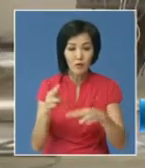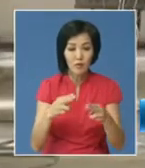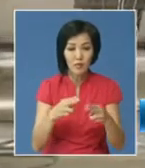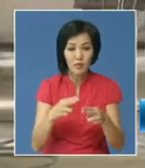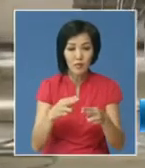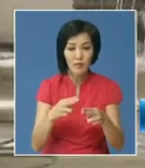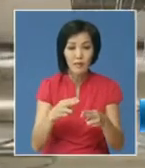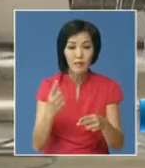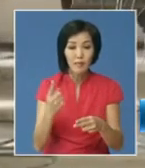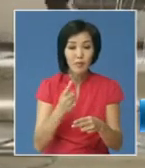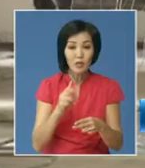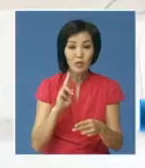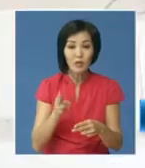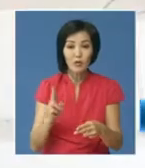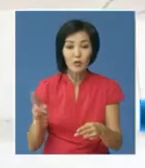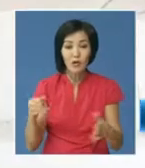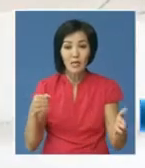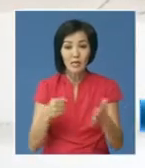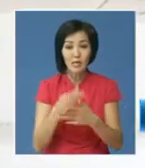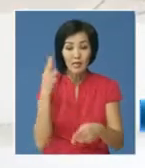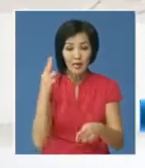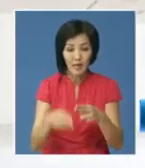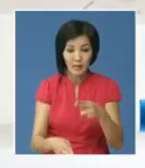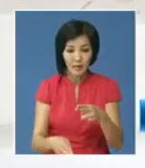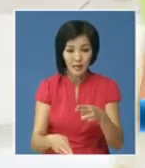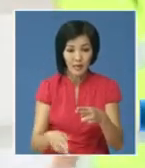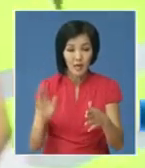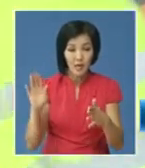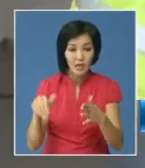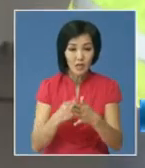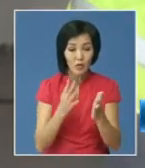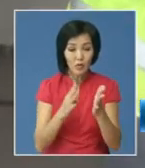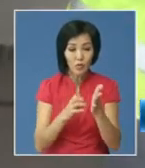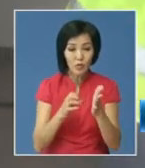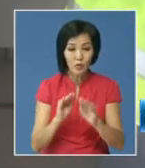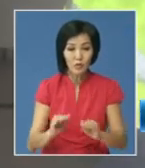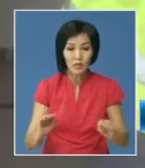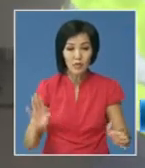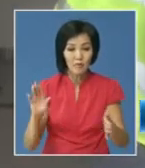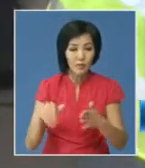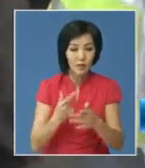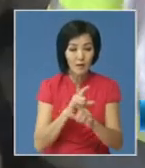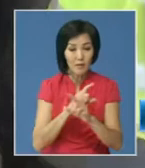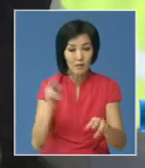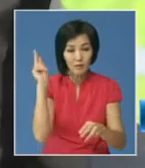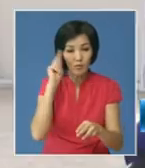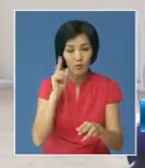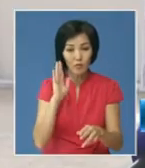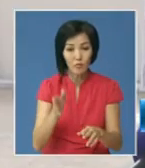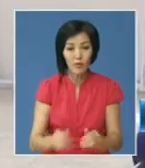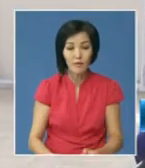алғашқы қоңырауға дейін аяқтаймыз деп отыр. Демек, жаңа маусымнан бастап 900-ден аса оқушы су жаңа білім ордасында оқитын